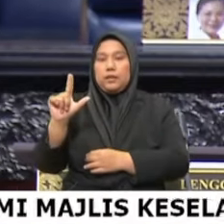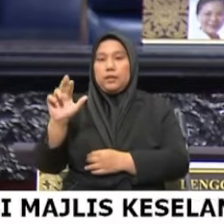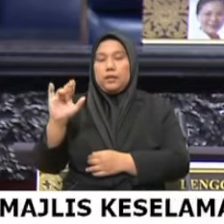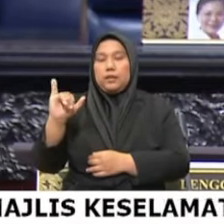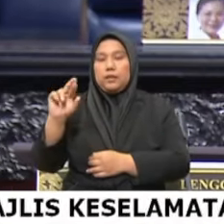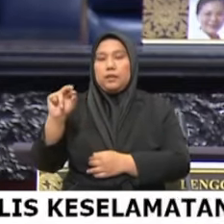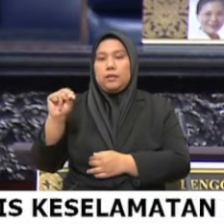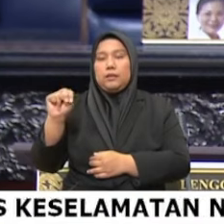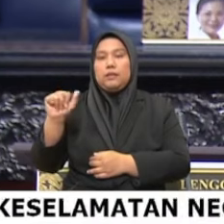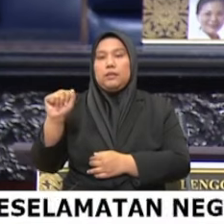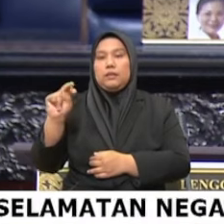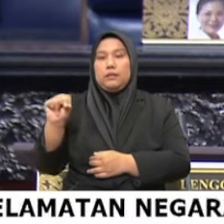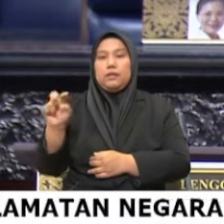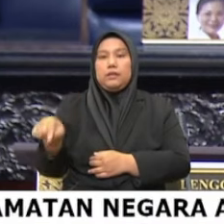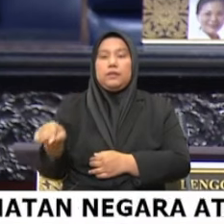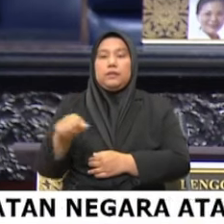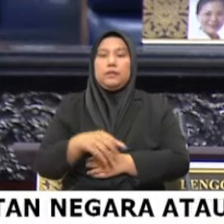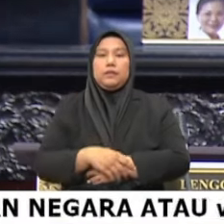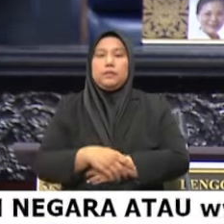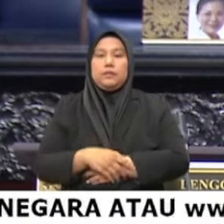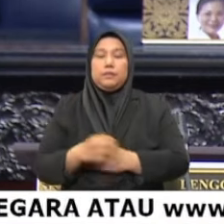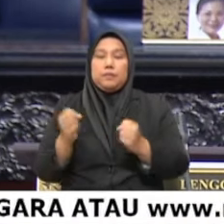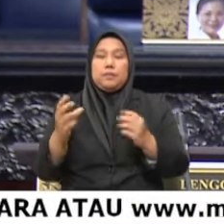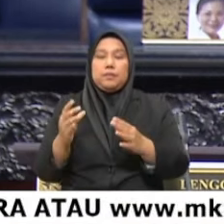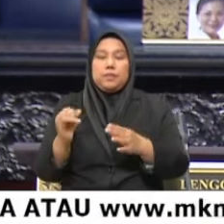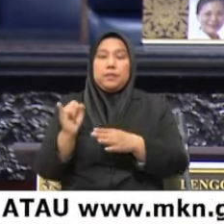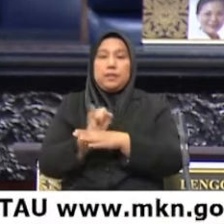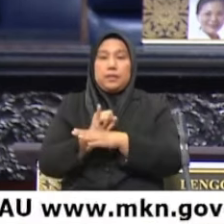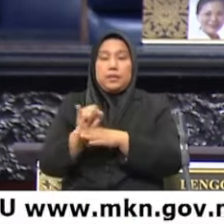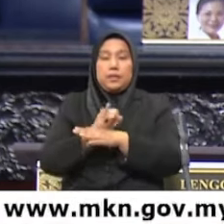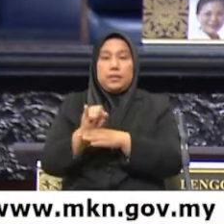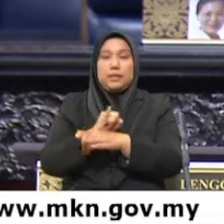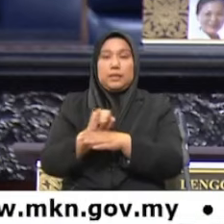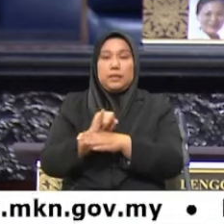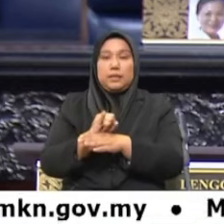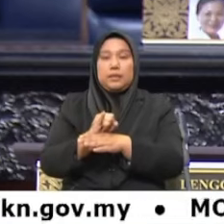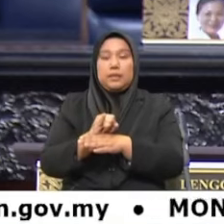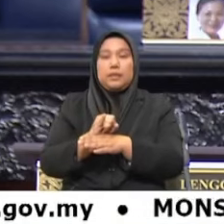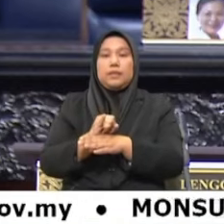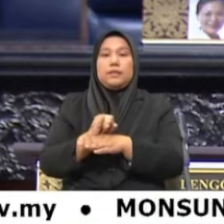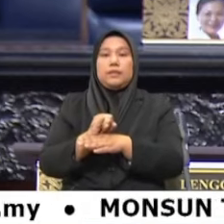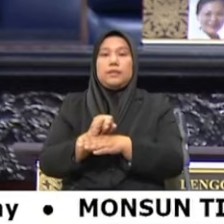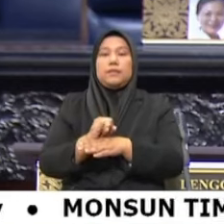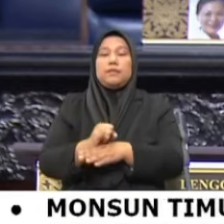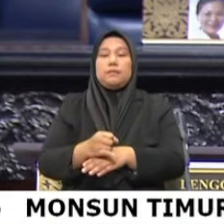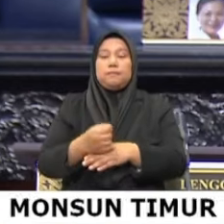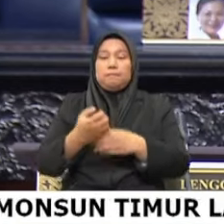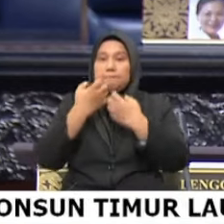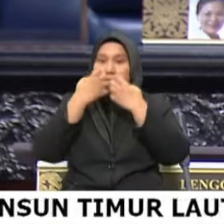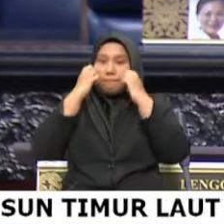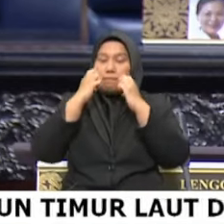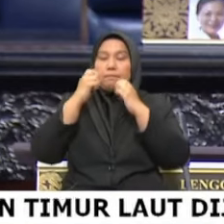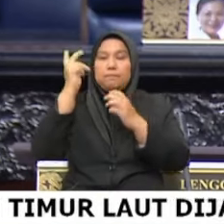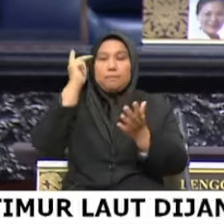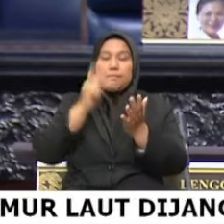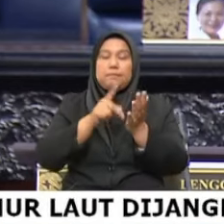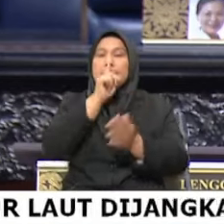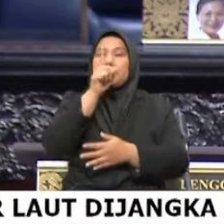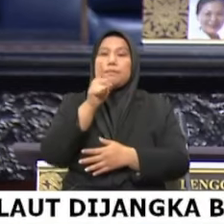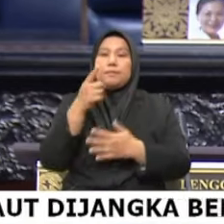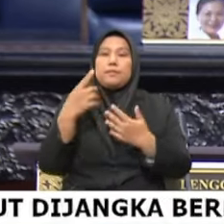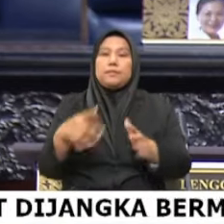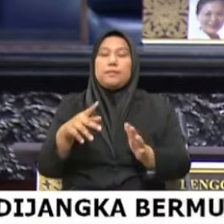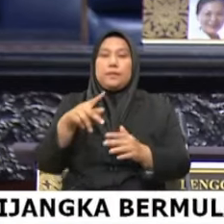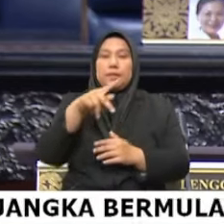downstreaming. Dalam hal ini, beberapa aktiviti industri hiliran yang berpotensi telah dikenal pasti khususnya di kawasan